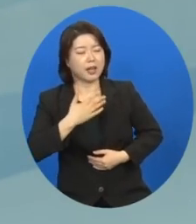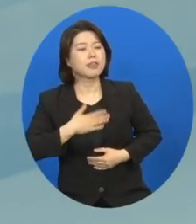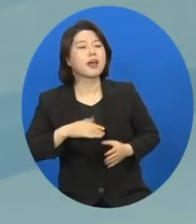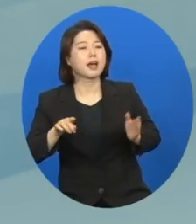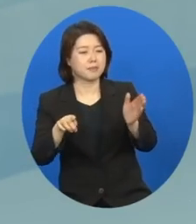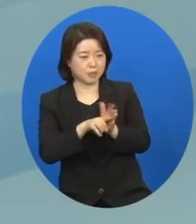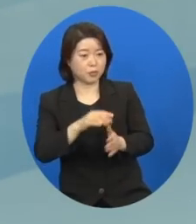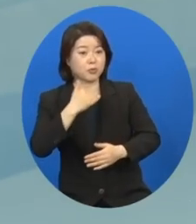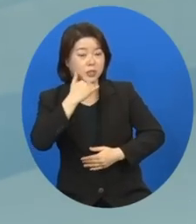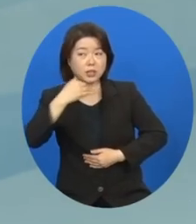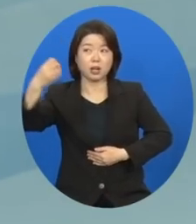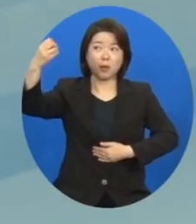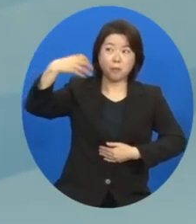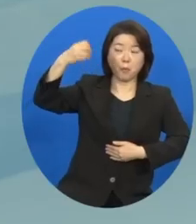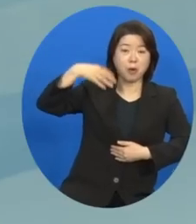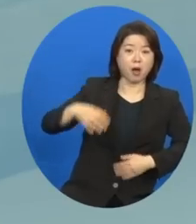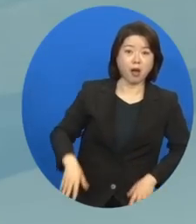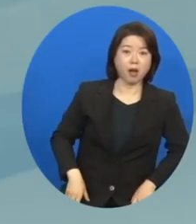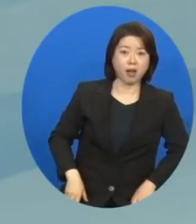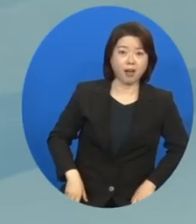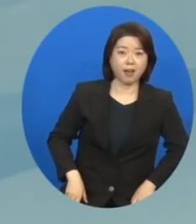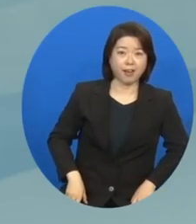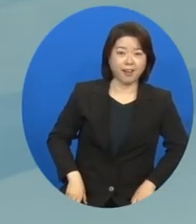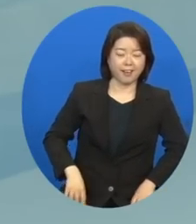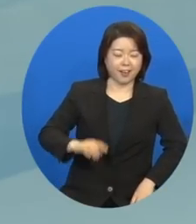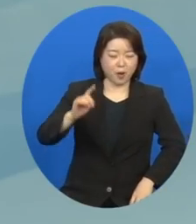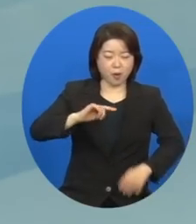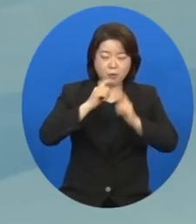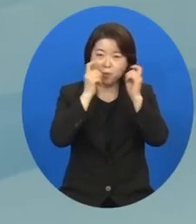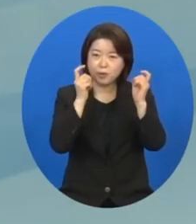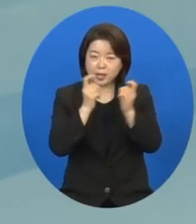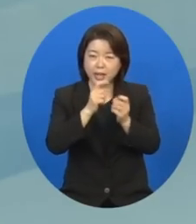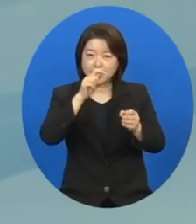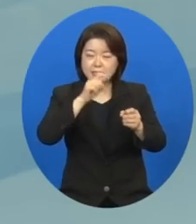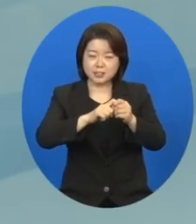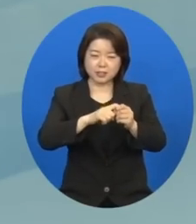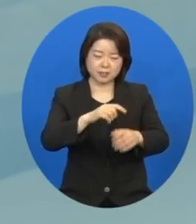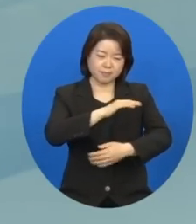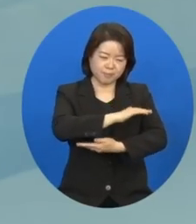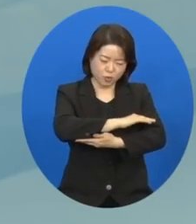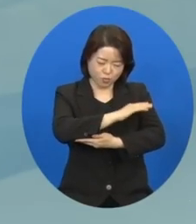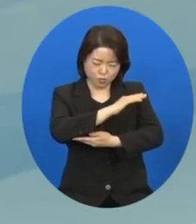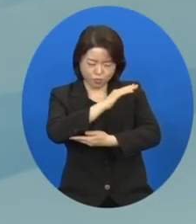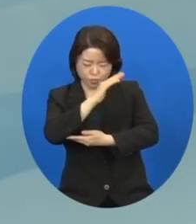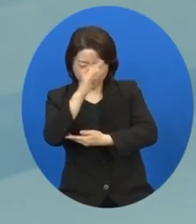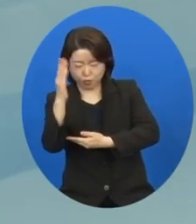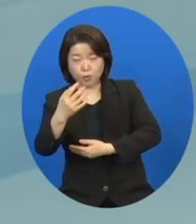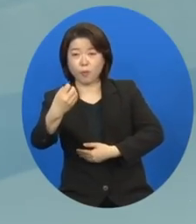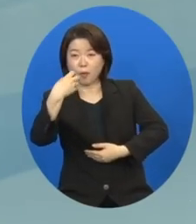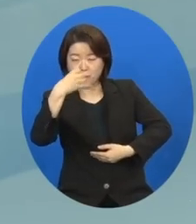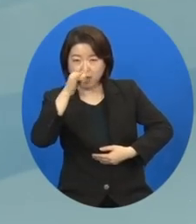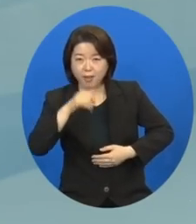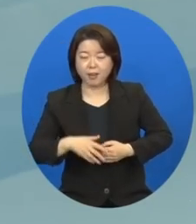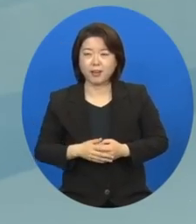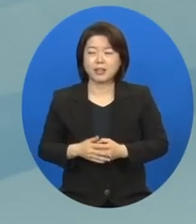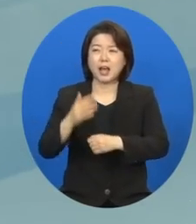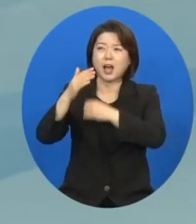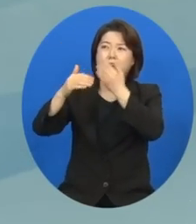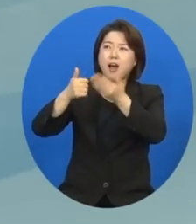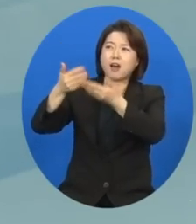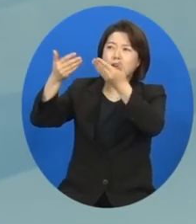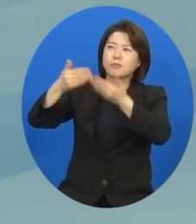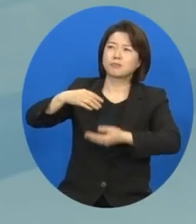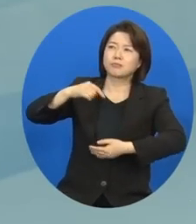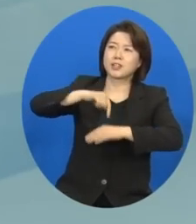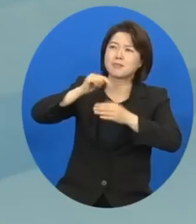신뢰해라 라는 말씀을 주셨다는 거예요. 그러면서 그분의 어떤 개인적인 사정을 쭉 얘기하시면서 하나님께서 말씀을 주셔서 너무나